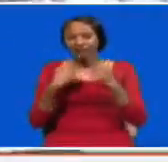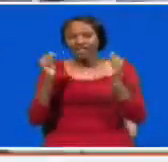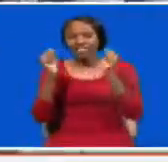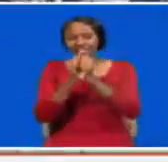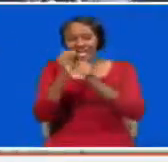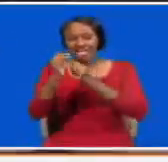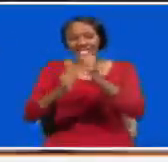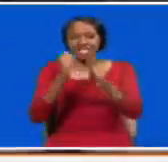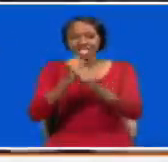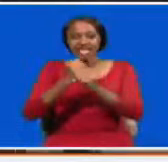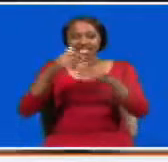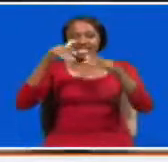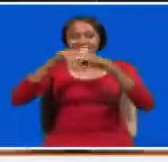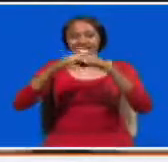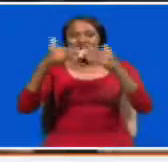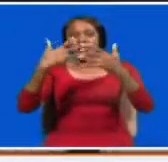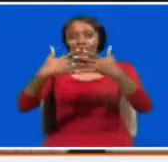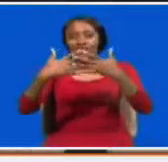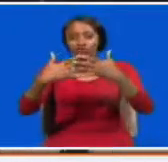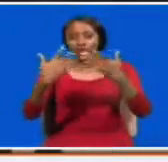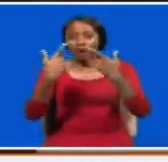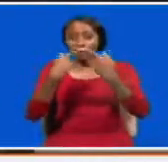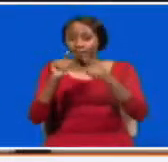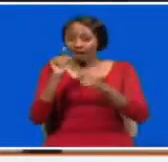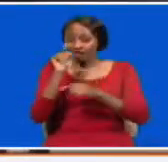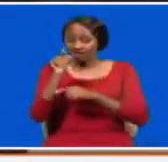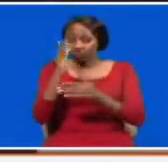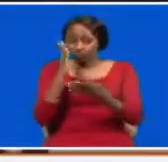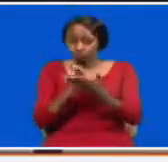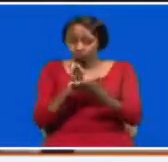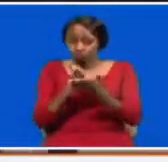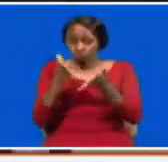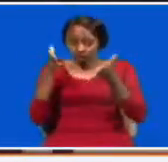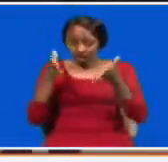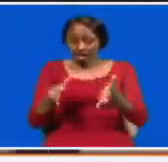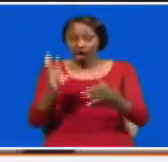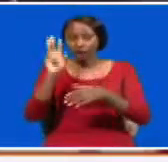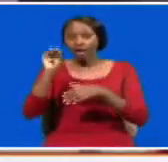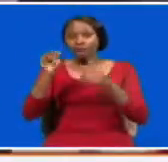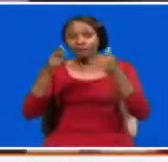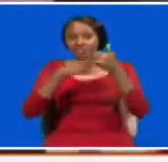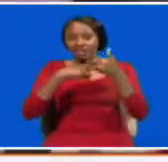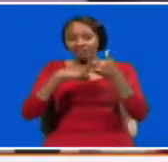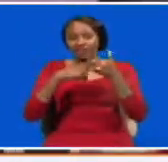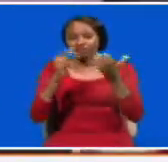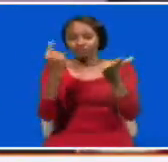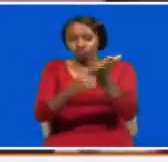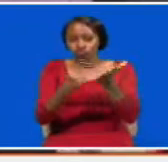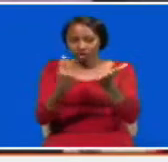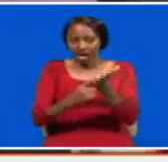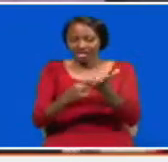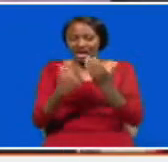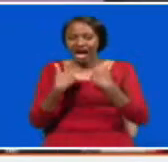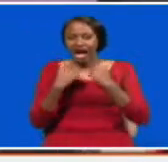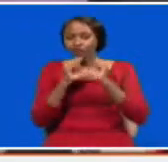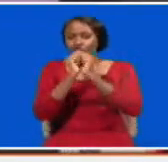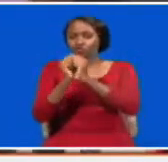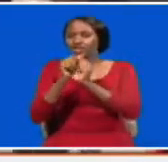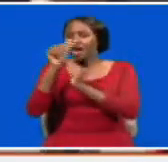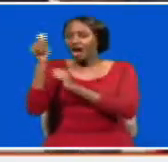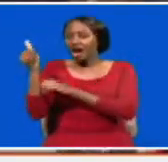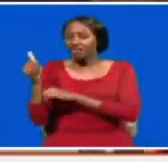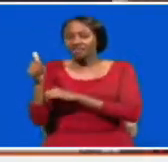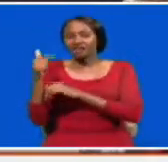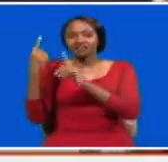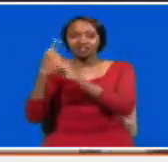10 gerezani. Mswada huo kwa sasa upo mikononi mwa Rais Yoweri Museveni ambaye amekuwa kiandamwa na viongozi wa mataifa ya